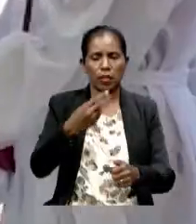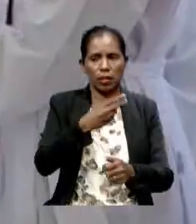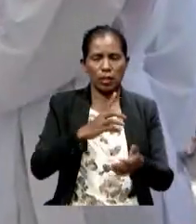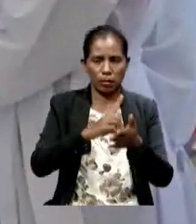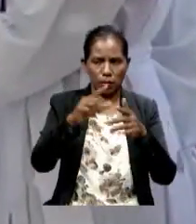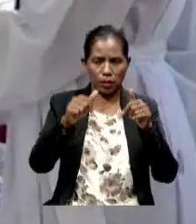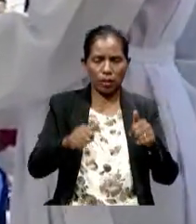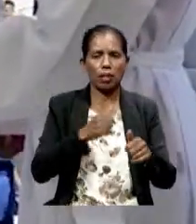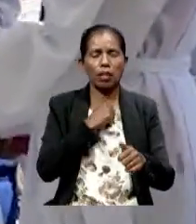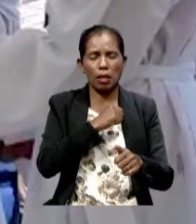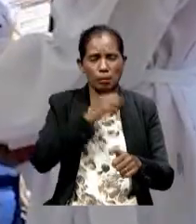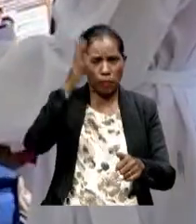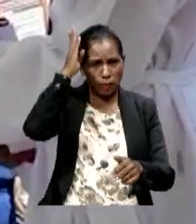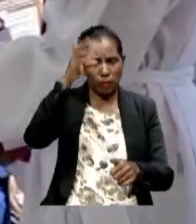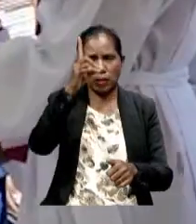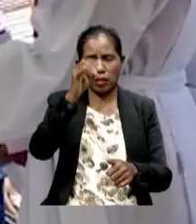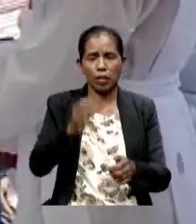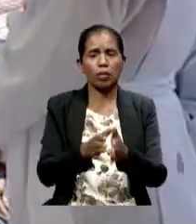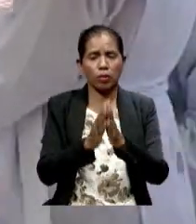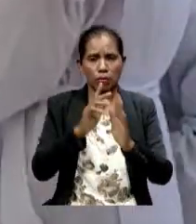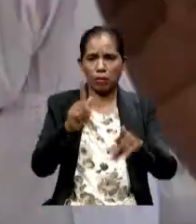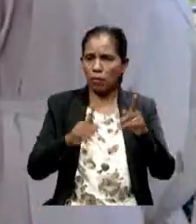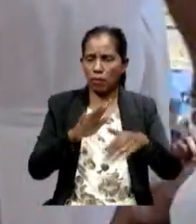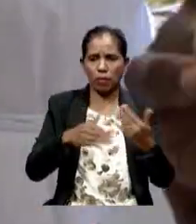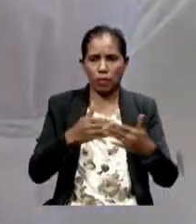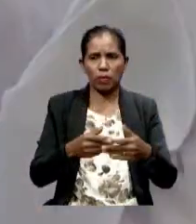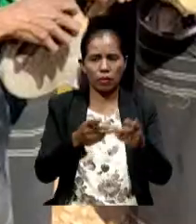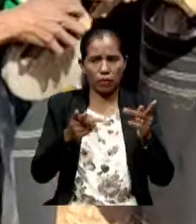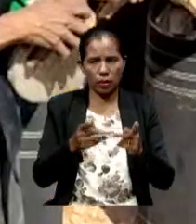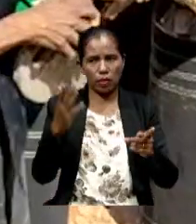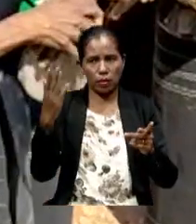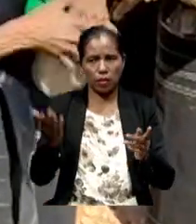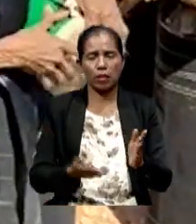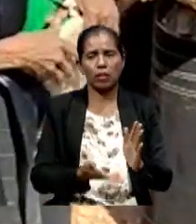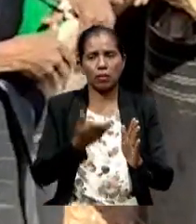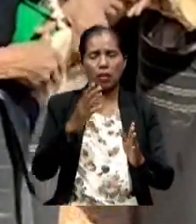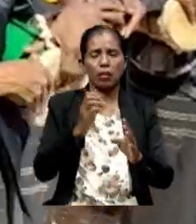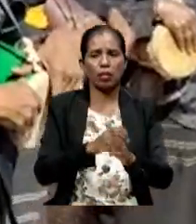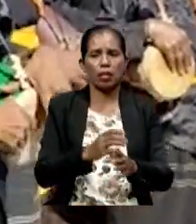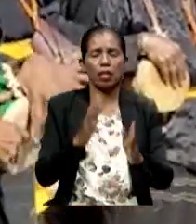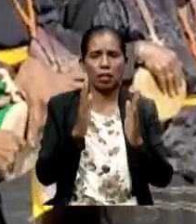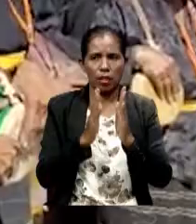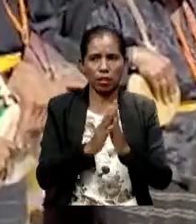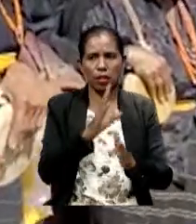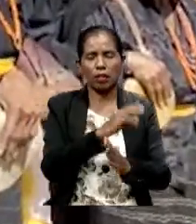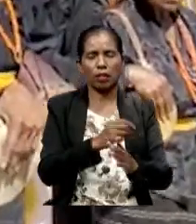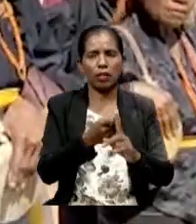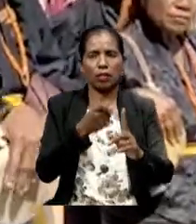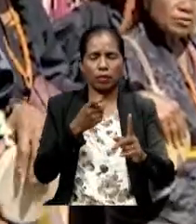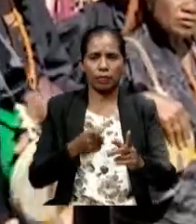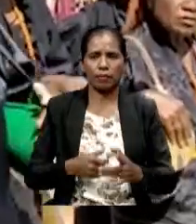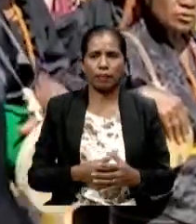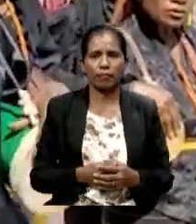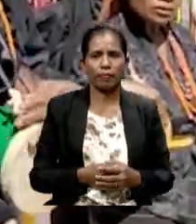Arcebispo Metropolitana Dili, husu basarani sira iha Fatin Refere, atu hasaina Fatin Orasaung Bamaromak liuhusi Santa Clara de